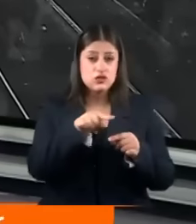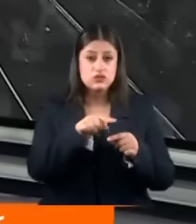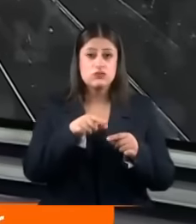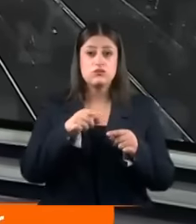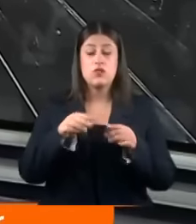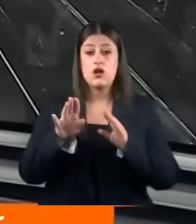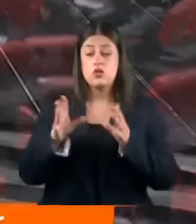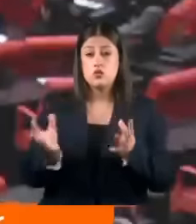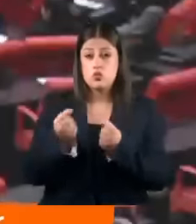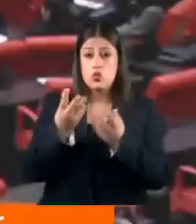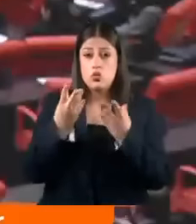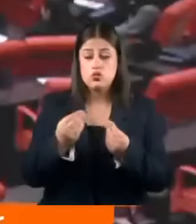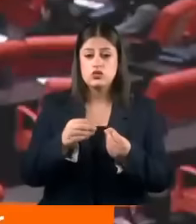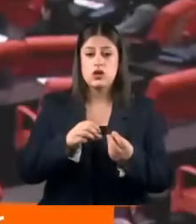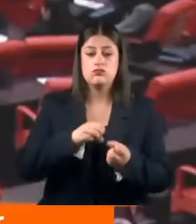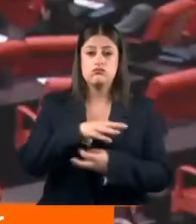karıştı.